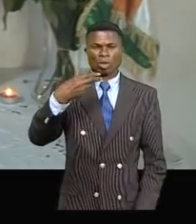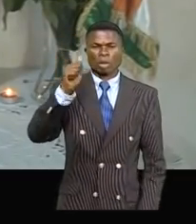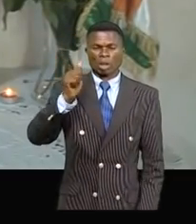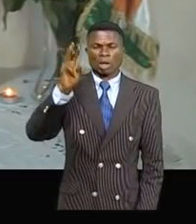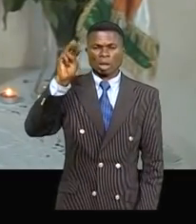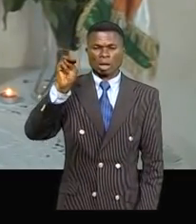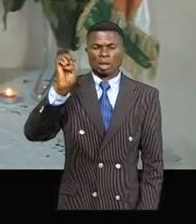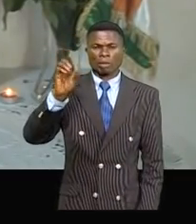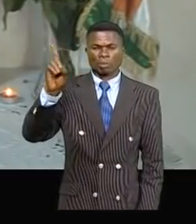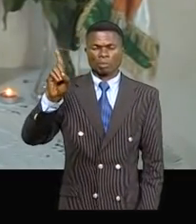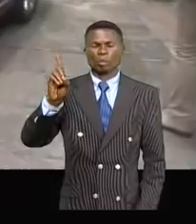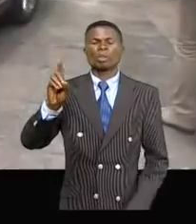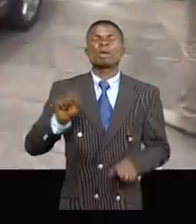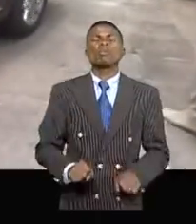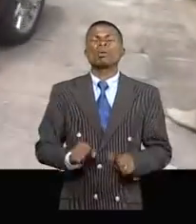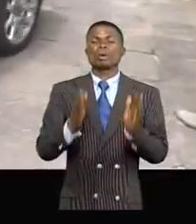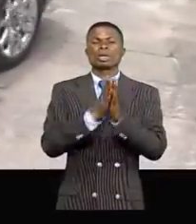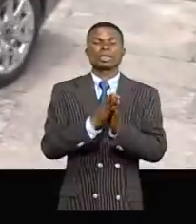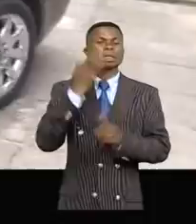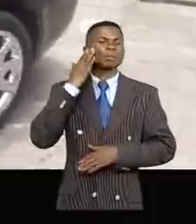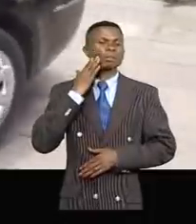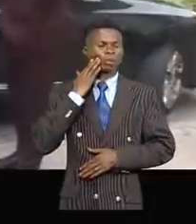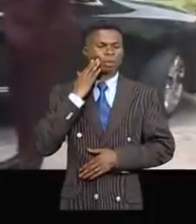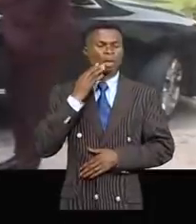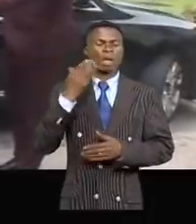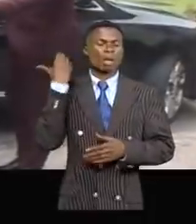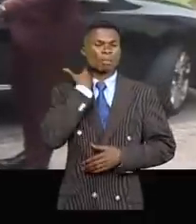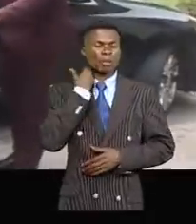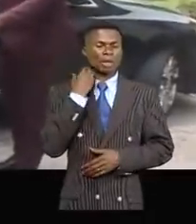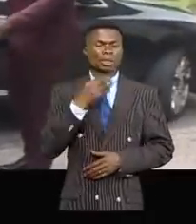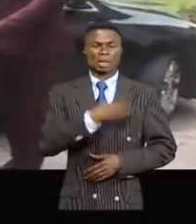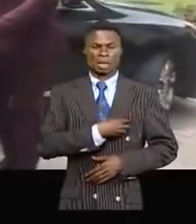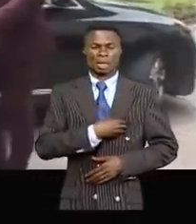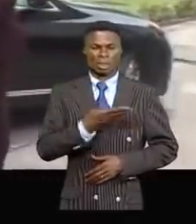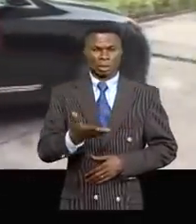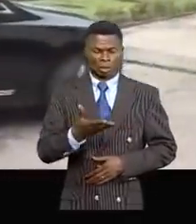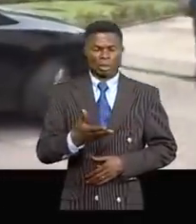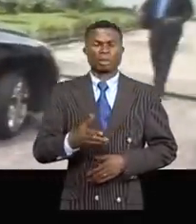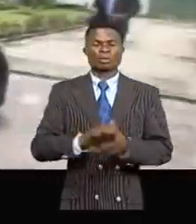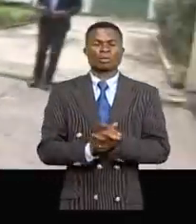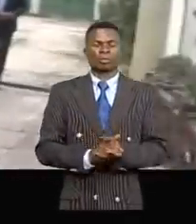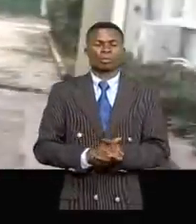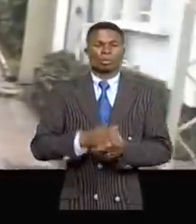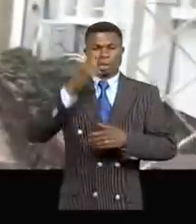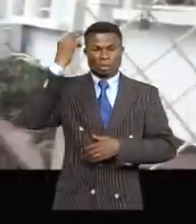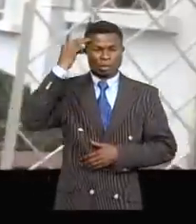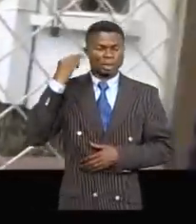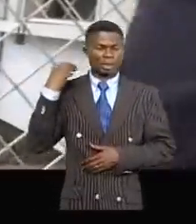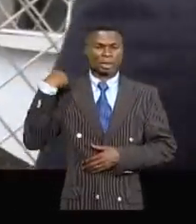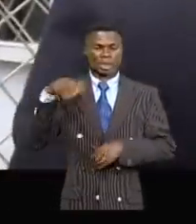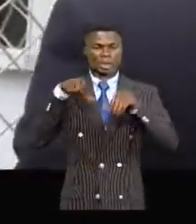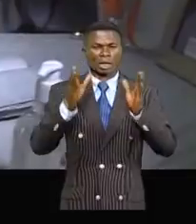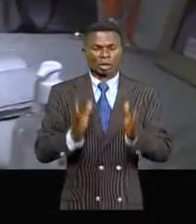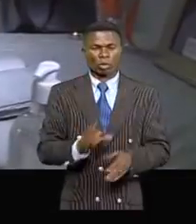décédé depuis le 10 mars dernier des suites d'un cancer. La chef de la diplomatie congolaise Marie Toumba Nzenza est allée